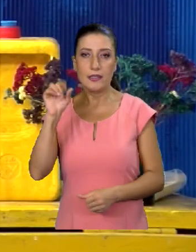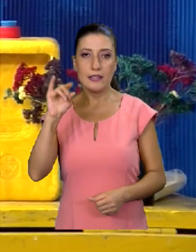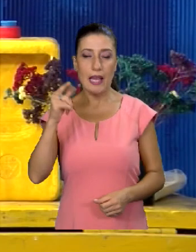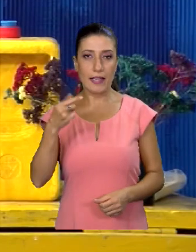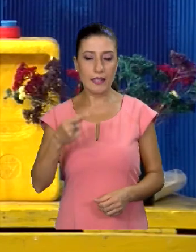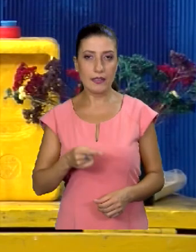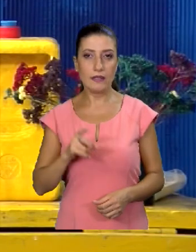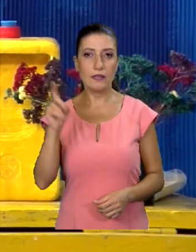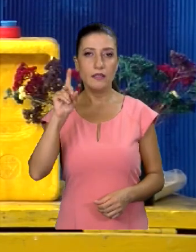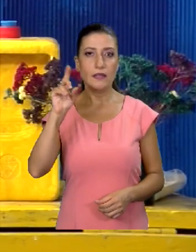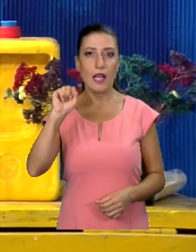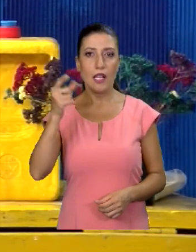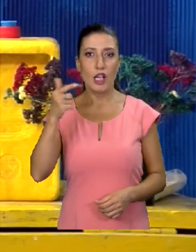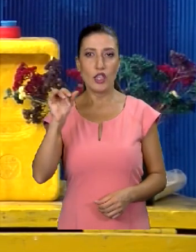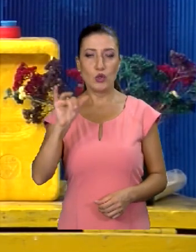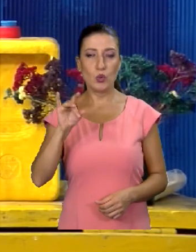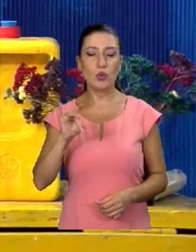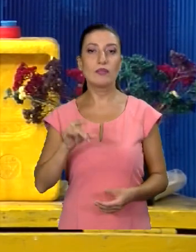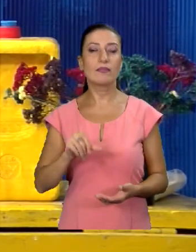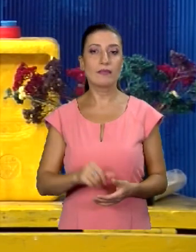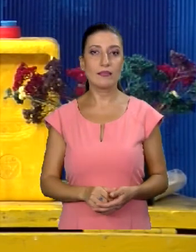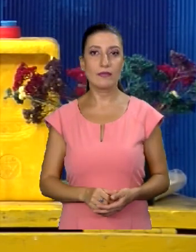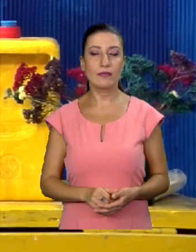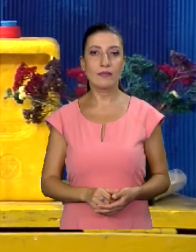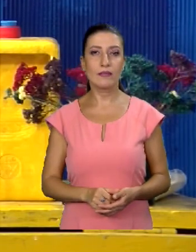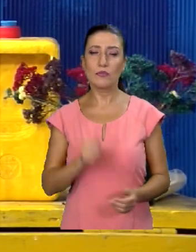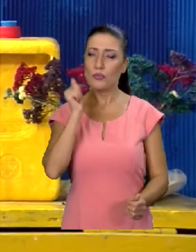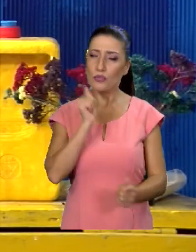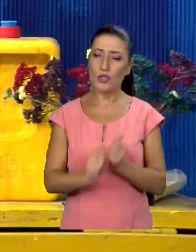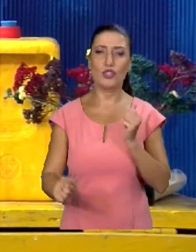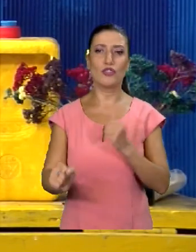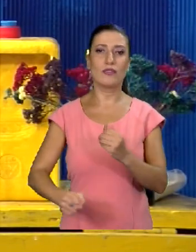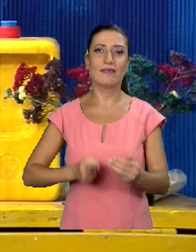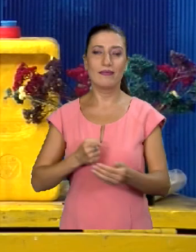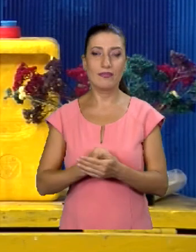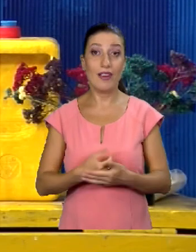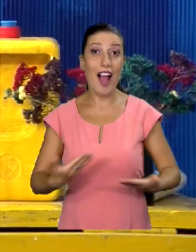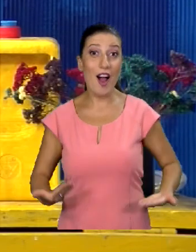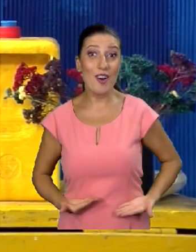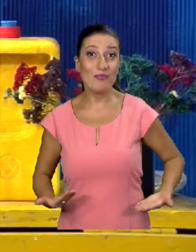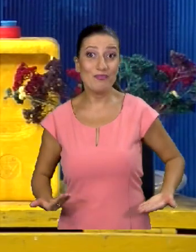դարձյալ զանգեզուր, զանգեզուր, զանգեզուր forever. Ապրես.